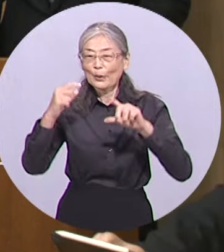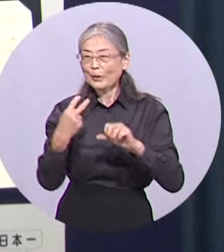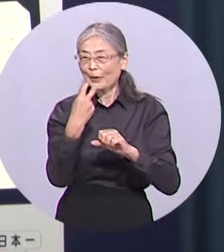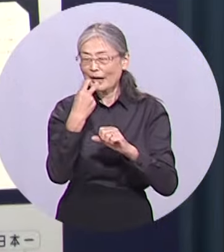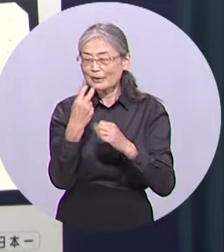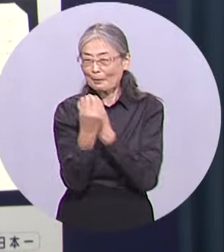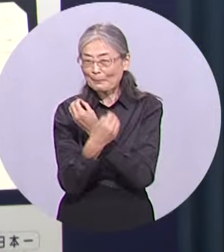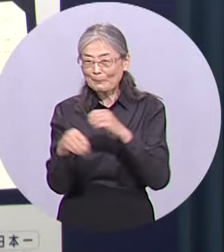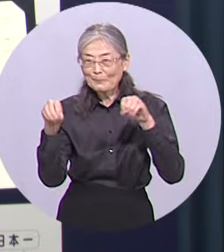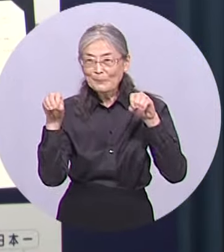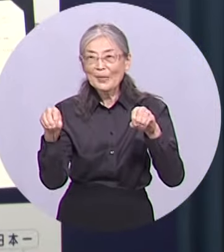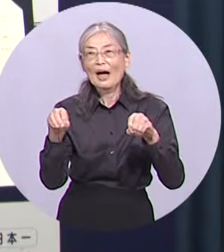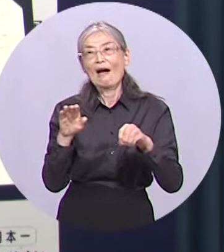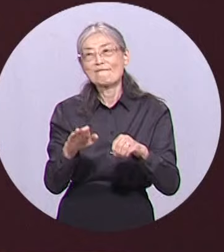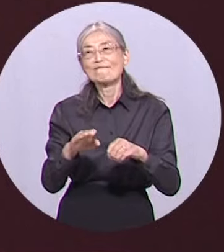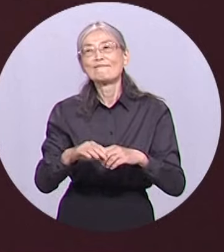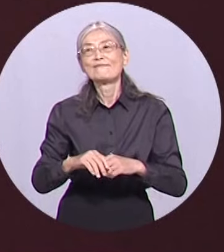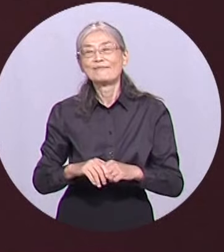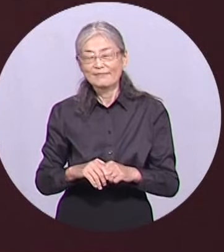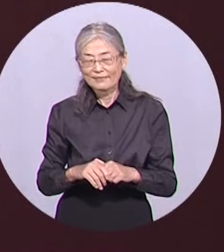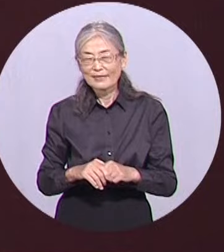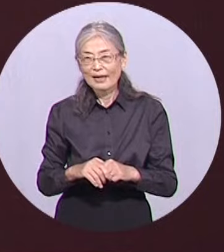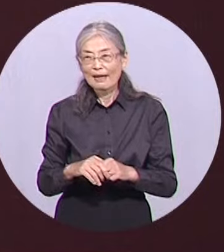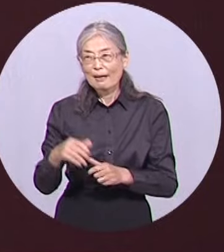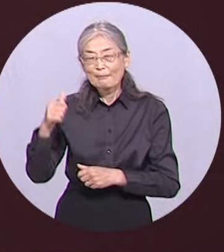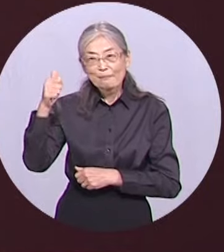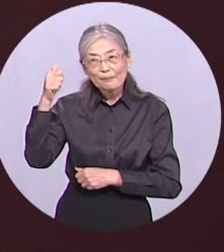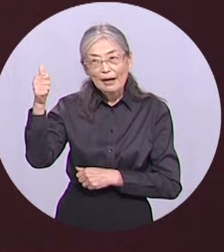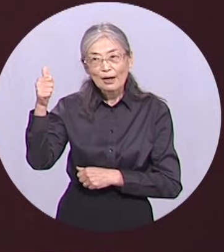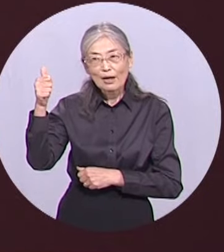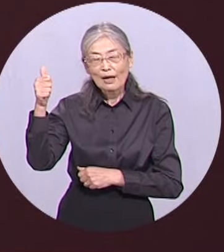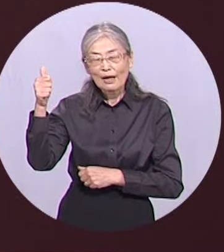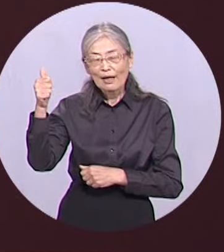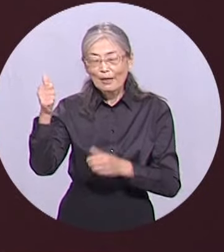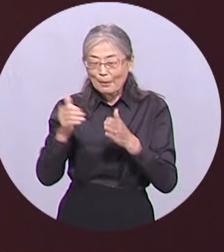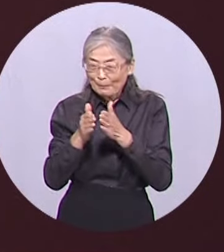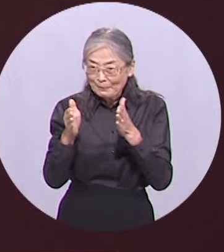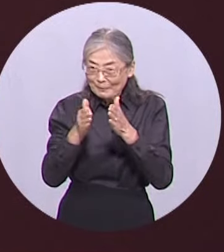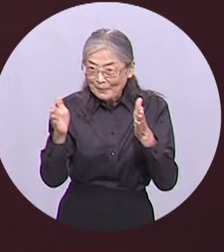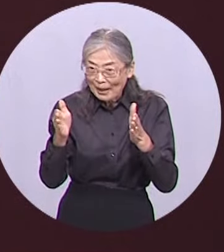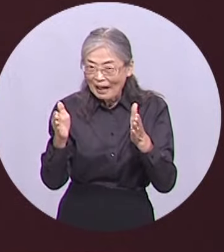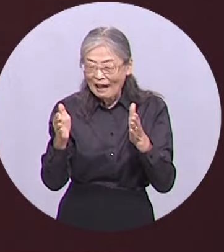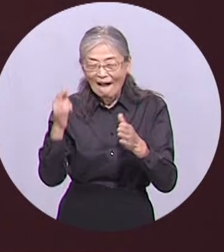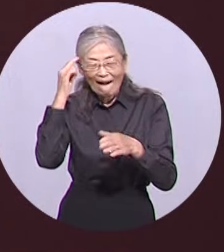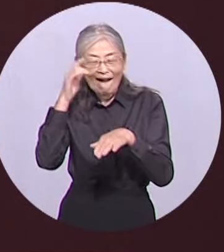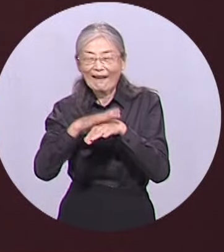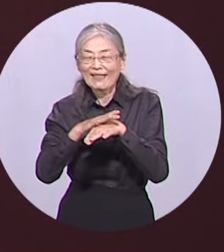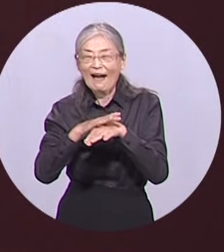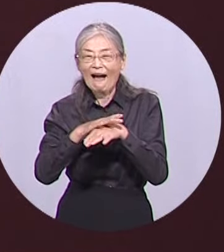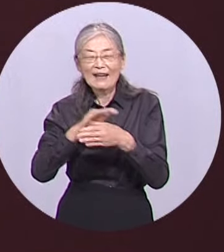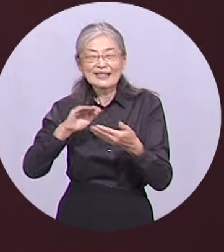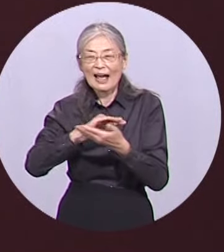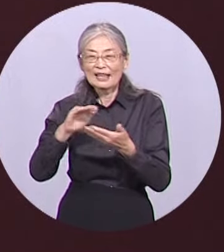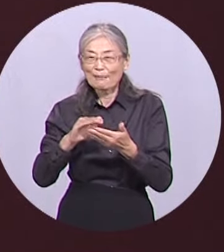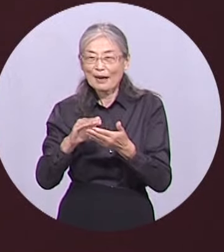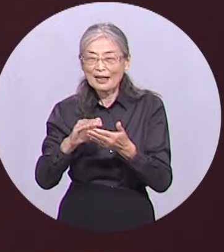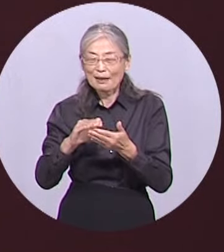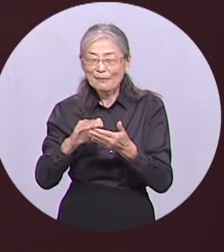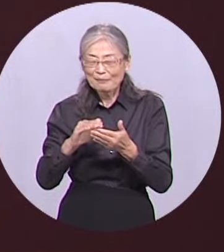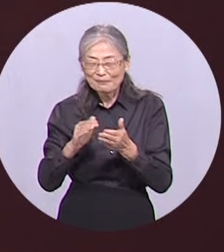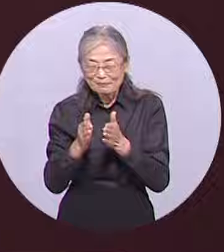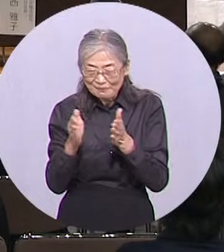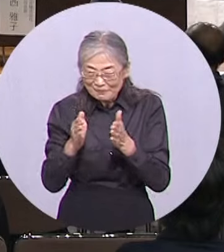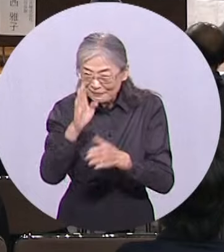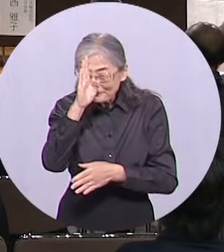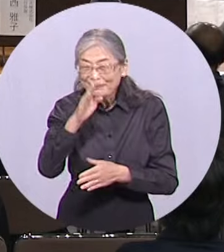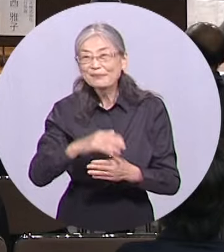ていただいたところであります。渋沢栄一郎のフロンティア精神、埼玉県でもぜひ発揮していただきたいと思います。よろしくお願いいた